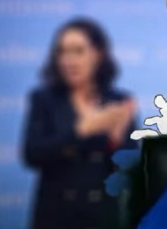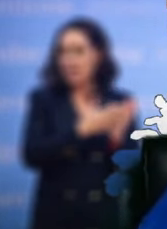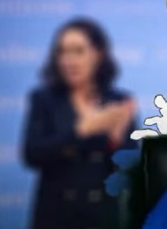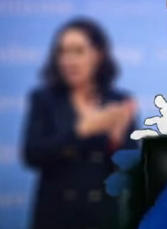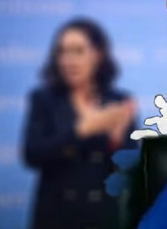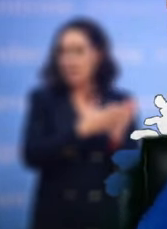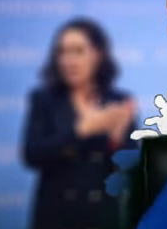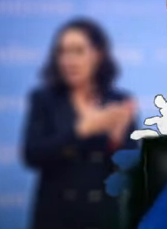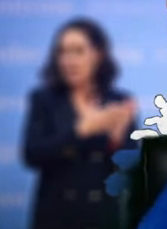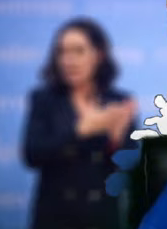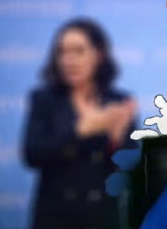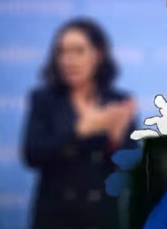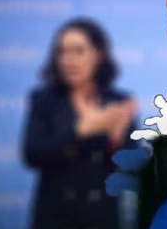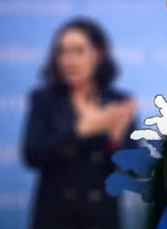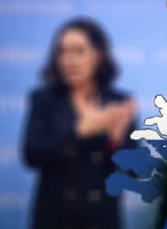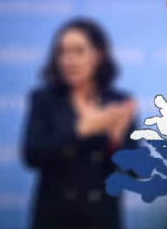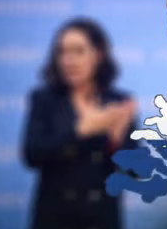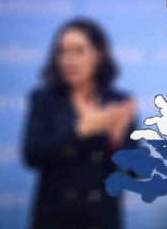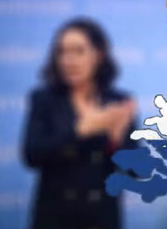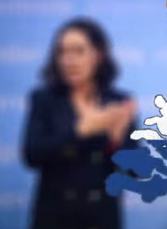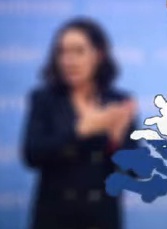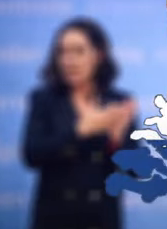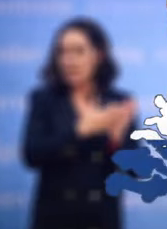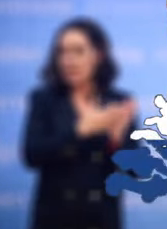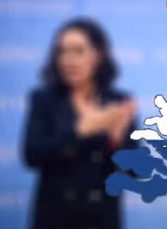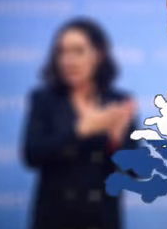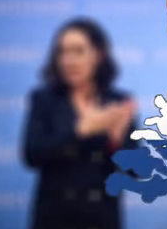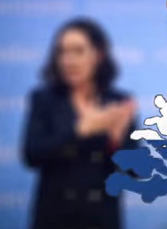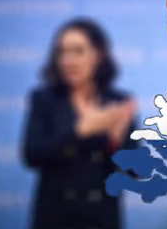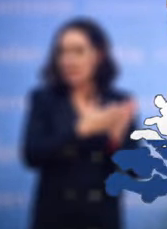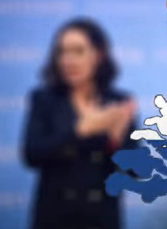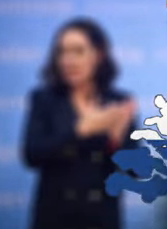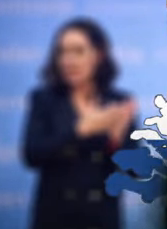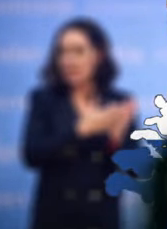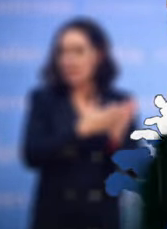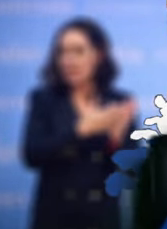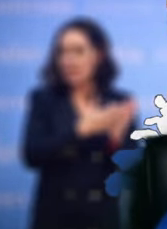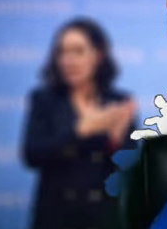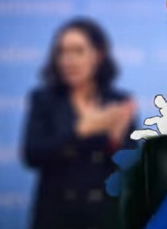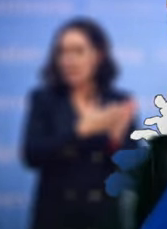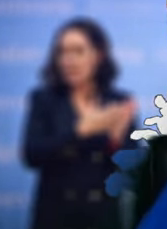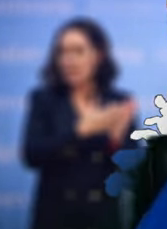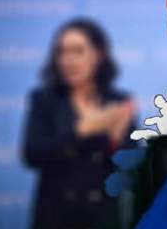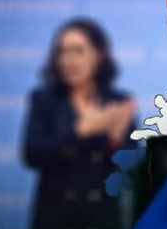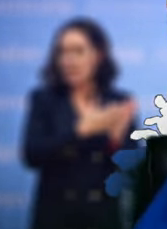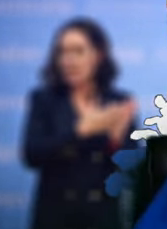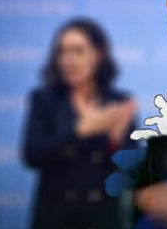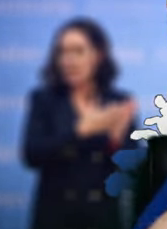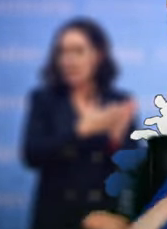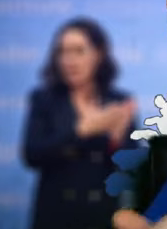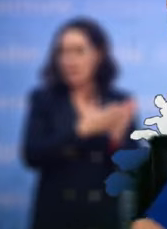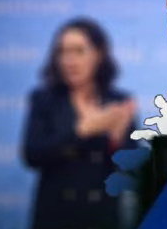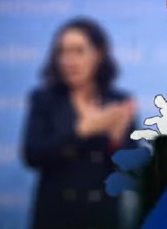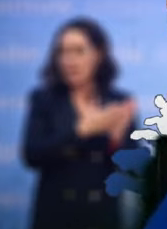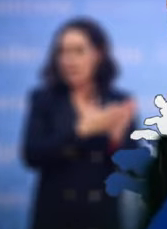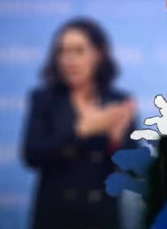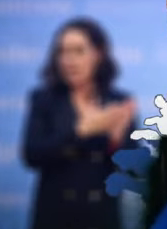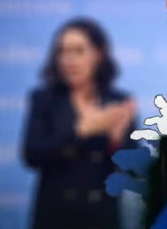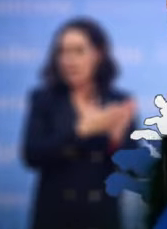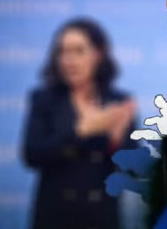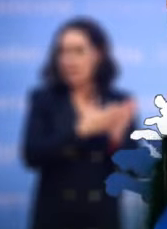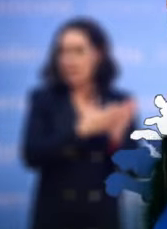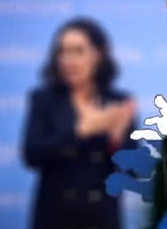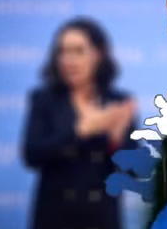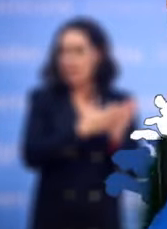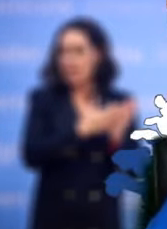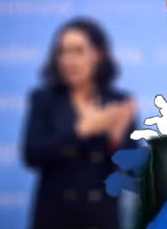iedereen geldt natuurlijk, blijf zoveel mogelijk tijd. Toch de deur uit, beperk je contacten. Nou, dat is sowieso en houd natuurlijk 1,5 meter